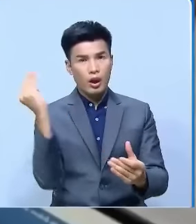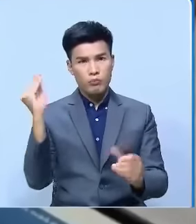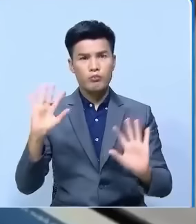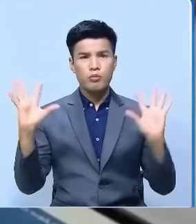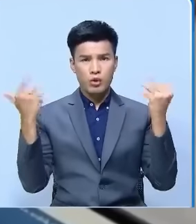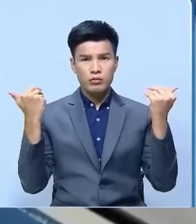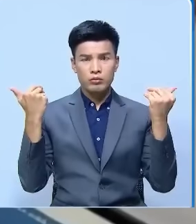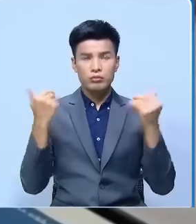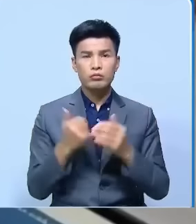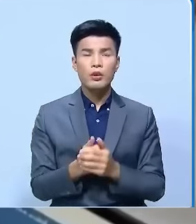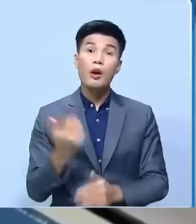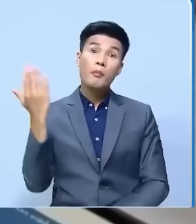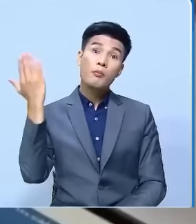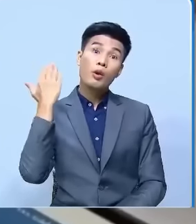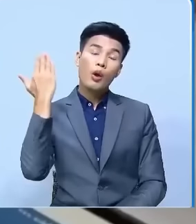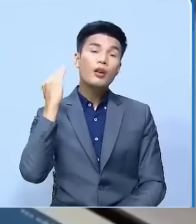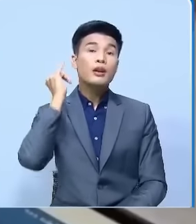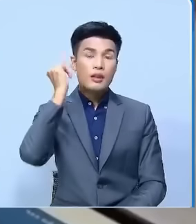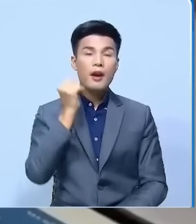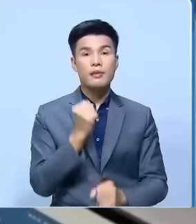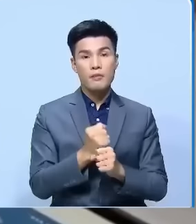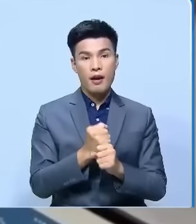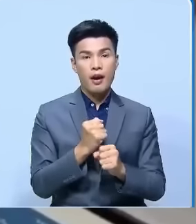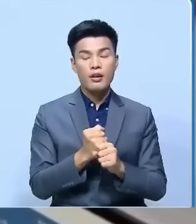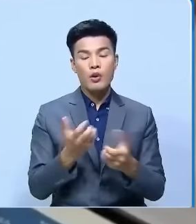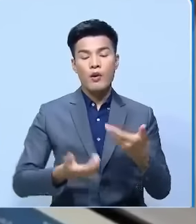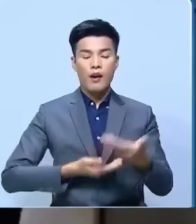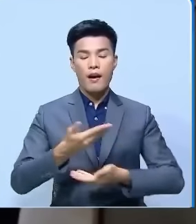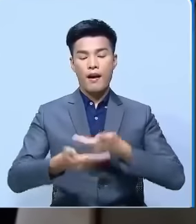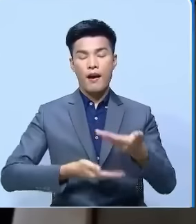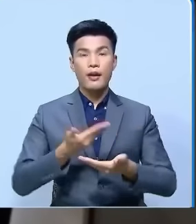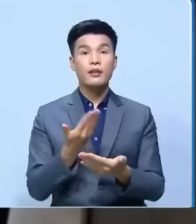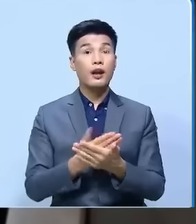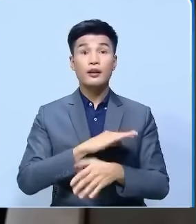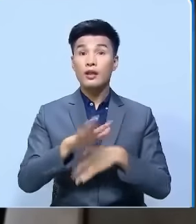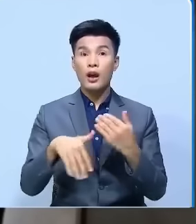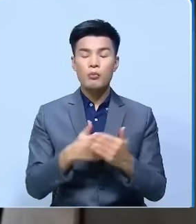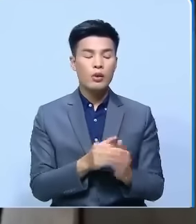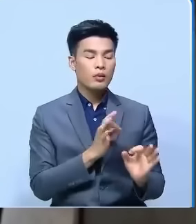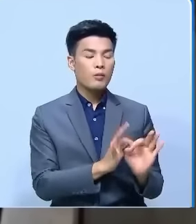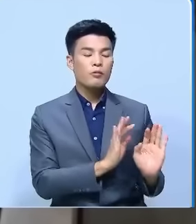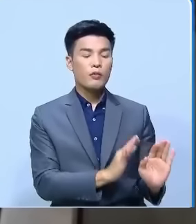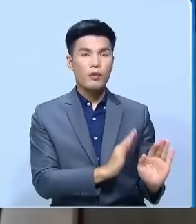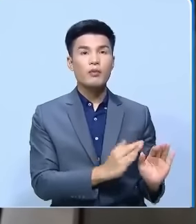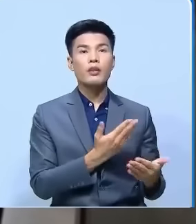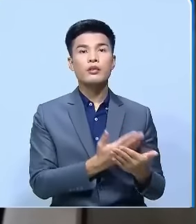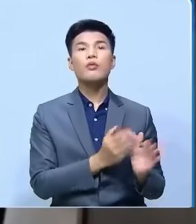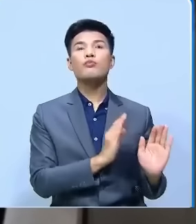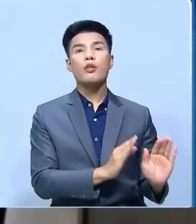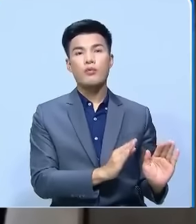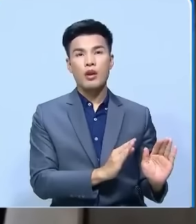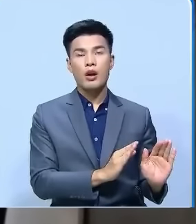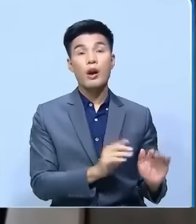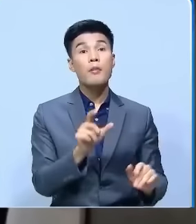คือเมื่อก่อนเนี่ยคุณยายก็ทำงานค้าขายได้เงินมาก็นำเงินทั้งหมดนี่แหละเข้าบัญชีธนาคารเอาไว้นะคะพร้อมกับ